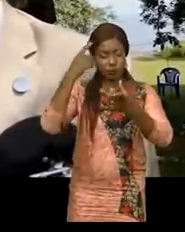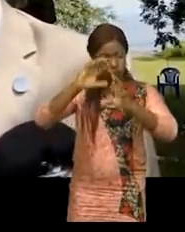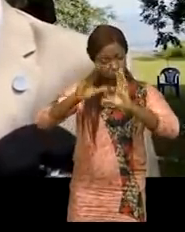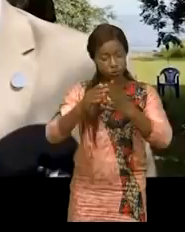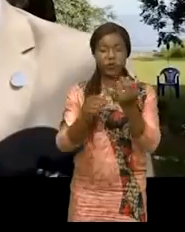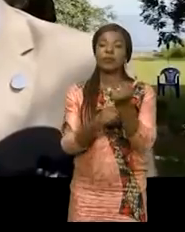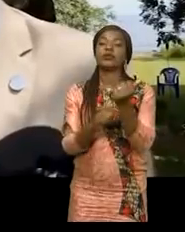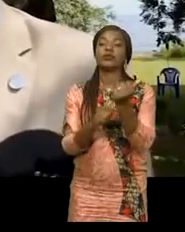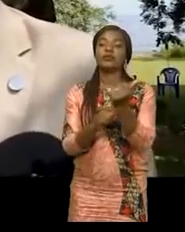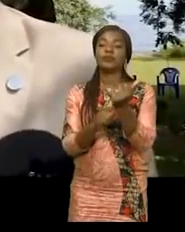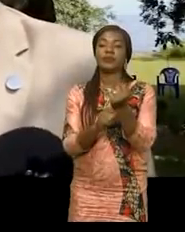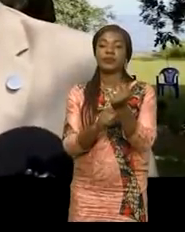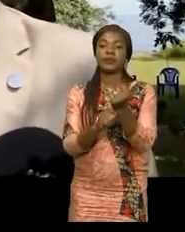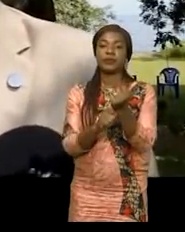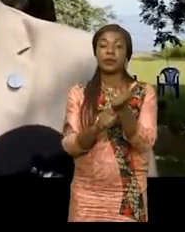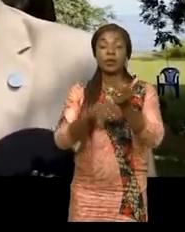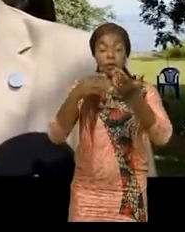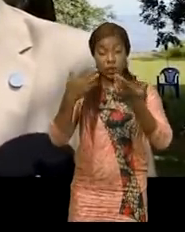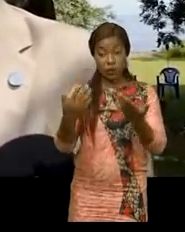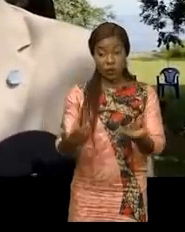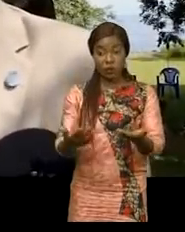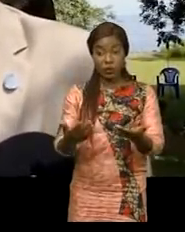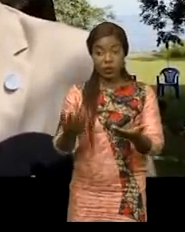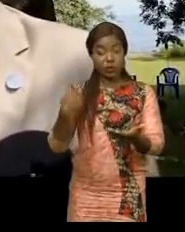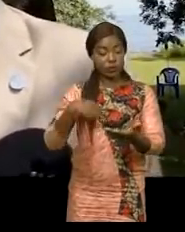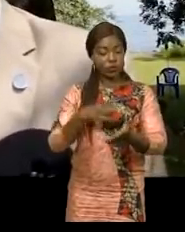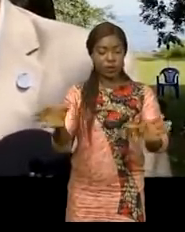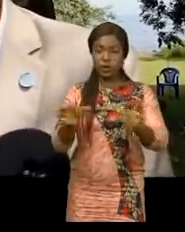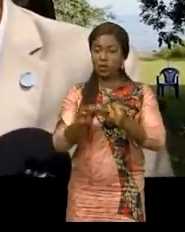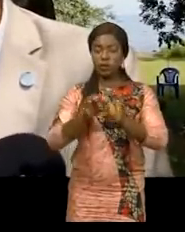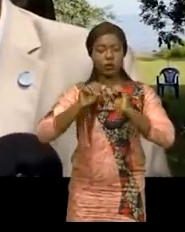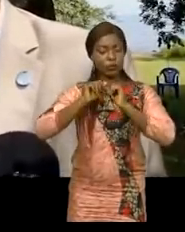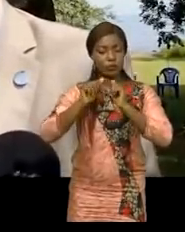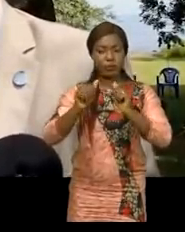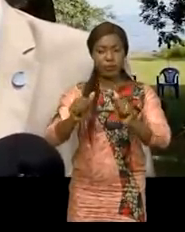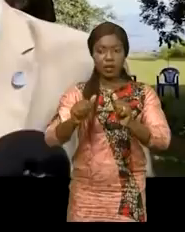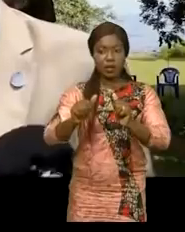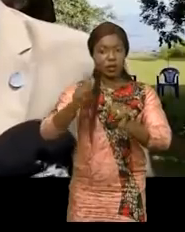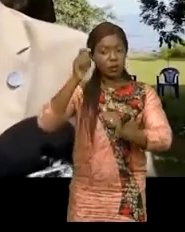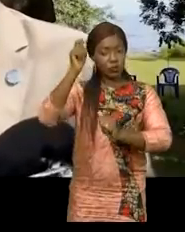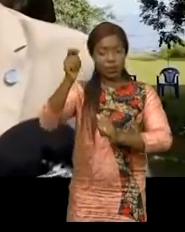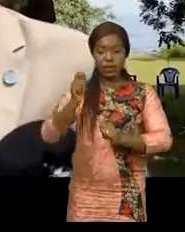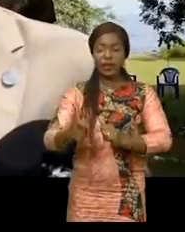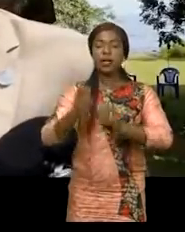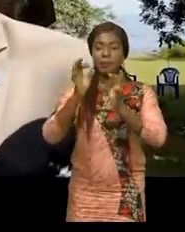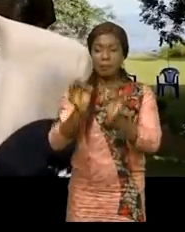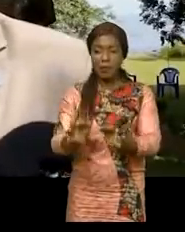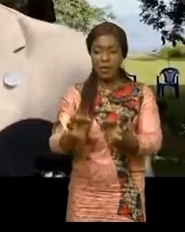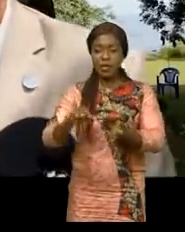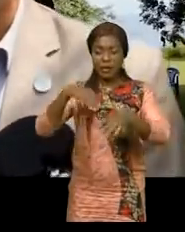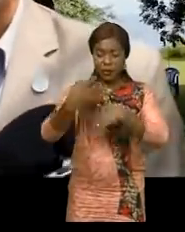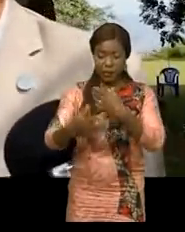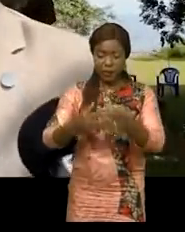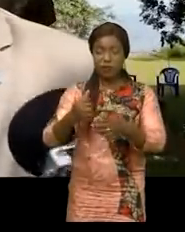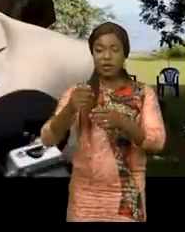d'impartialité on est on est on est on est pas à lier des n'est pas lié des militaires mais on comprend que les opérations militaires